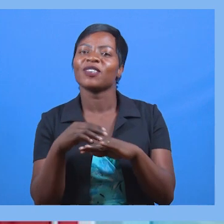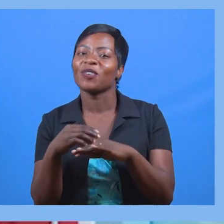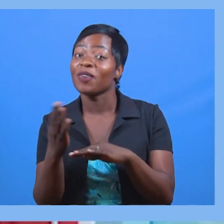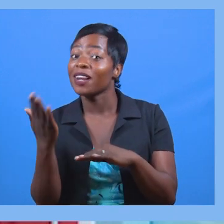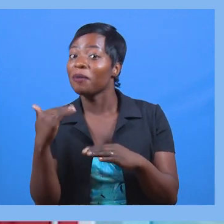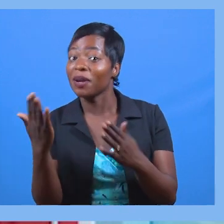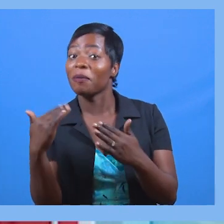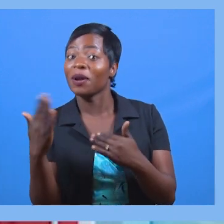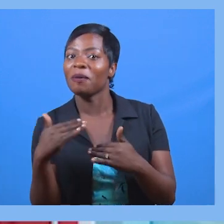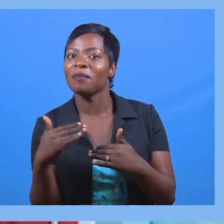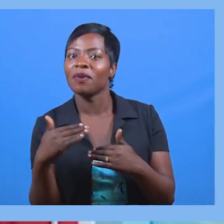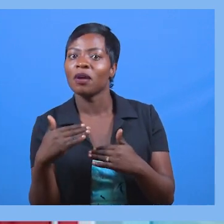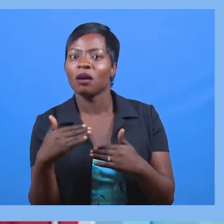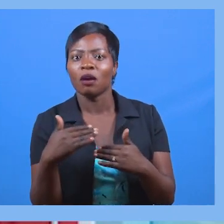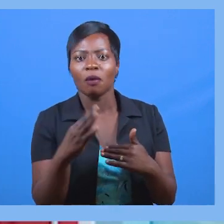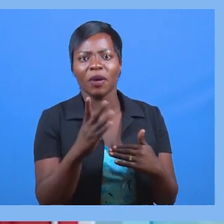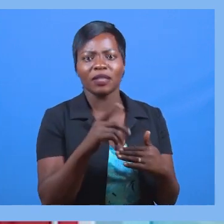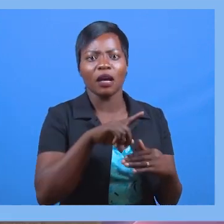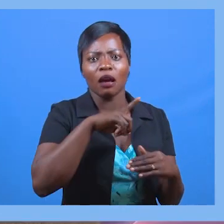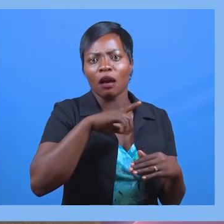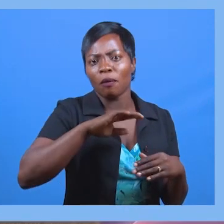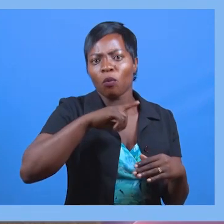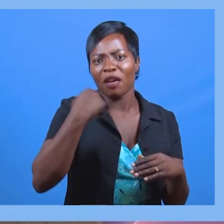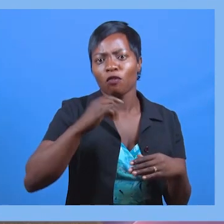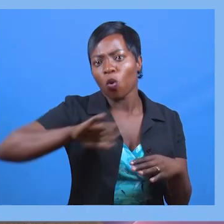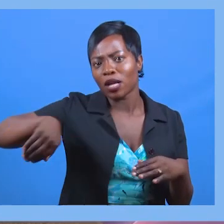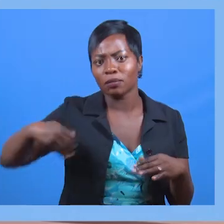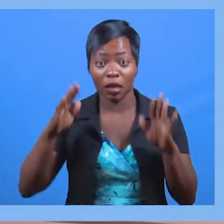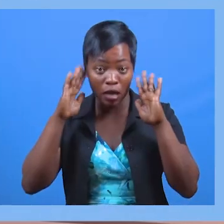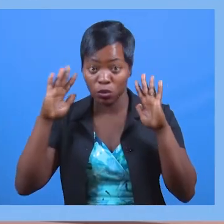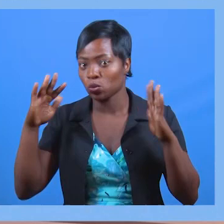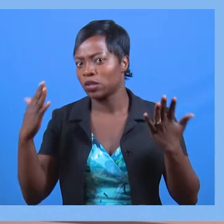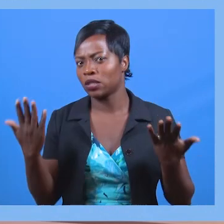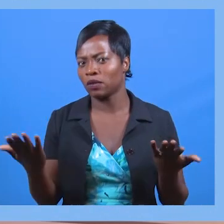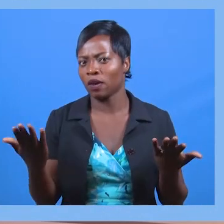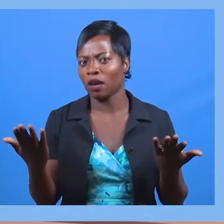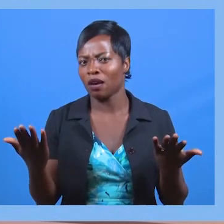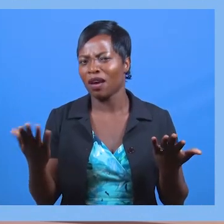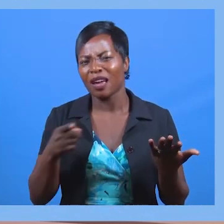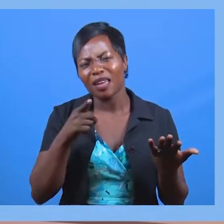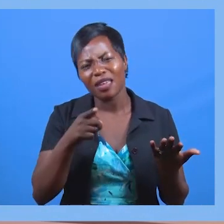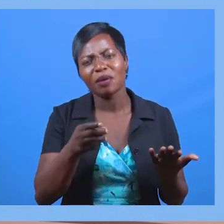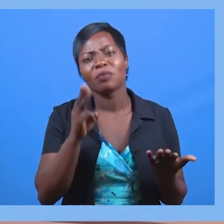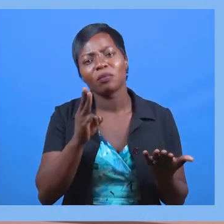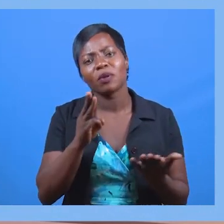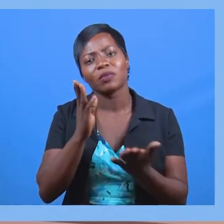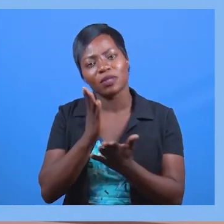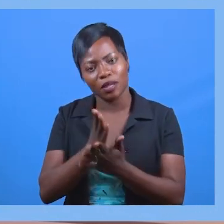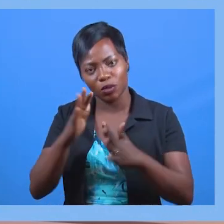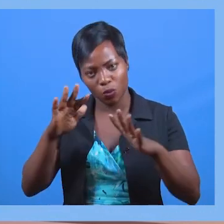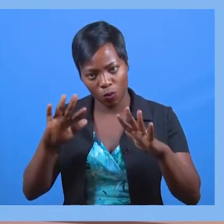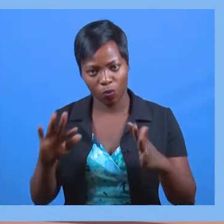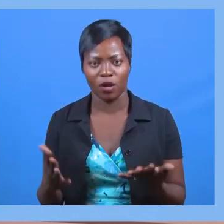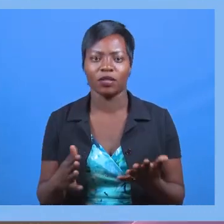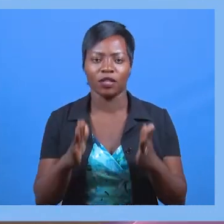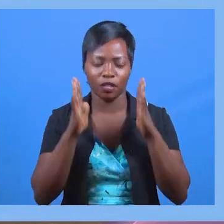uyai, vachisamba vasingazivi. Uyu kana kuti iwe ongotaurawo naambuya ini ndisingazivi, zvinokonzera chiko? Apa tiri panyaya yedu yevaenzi